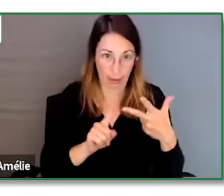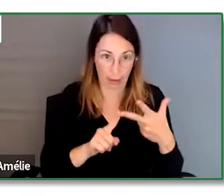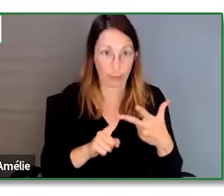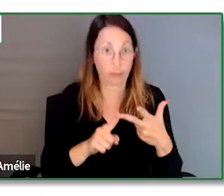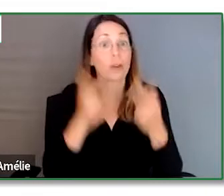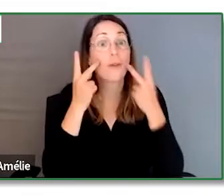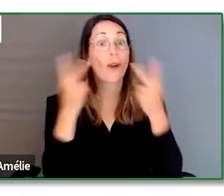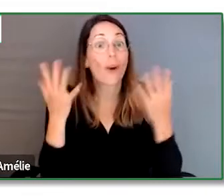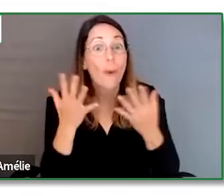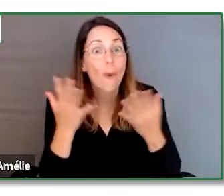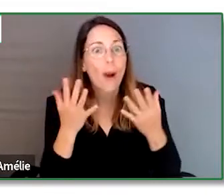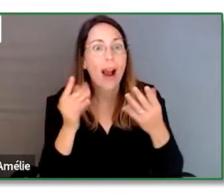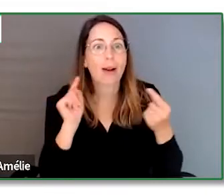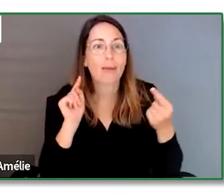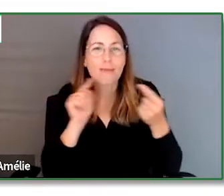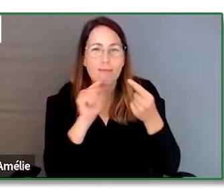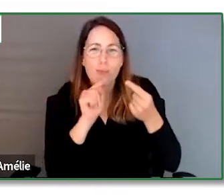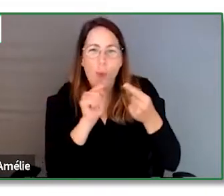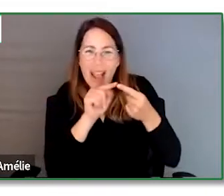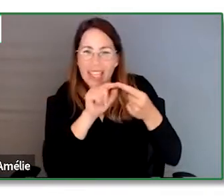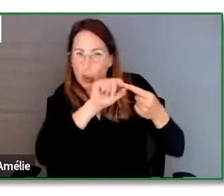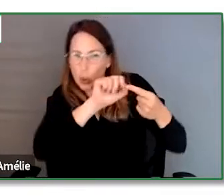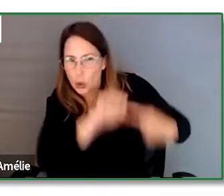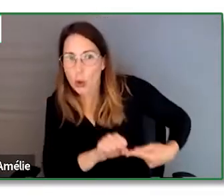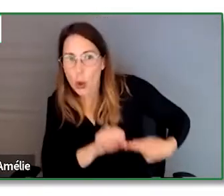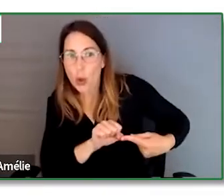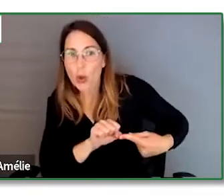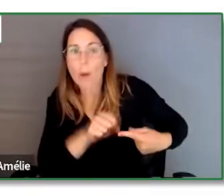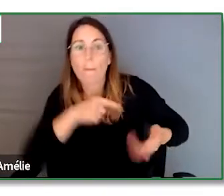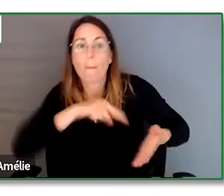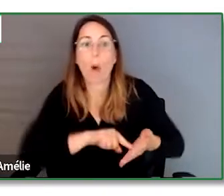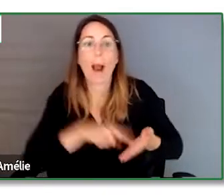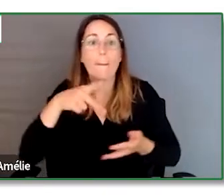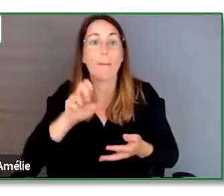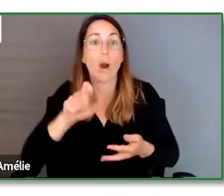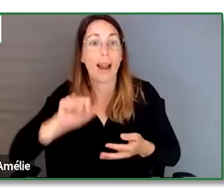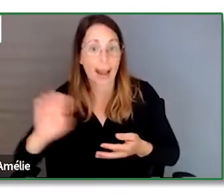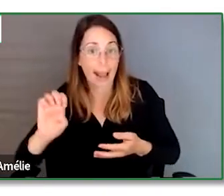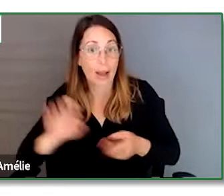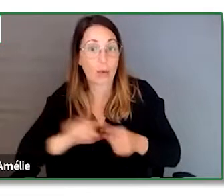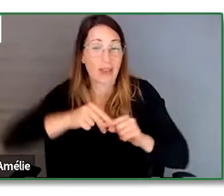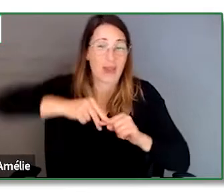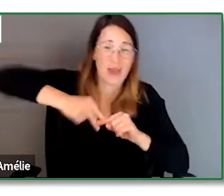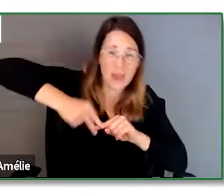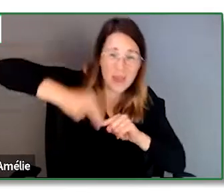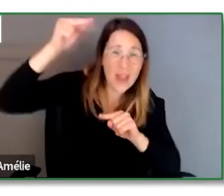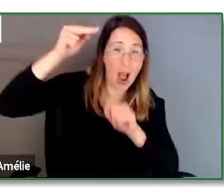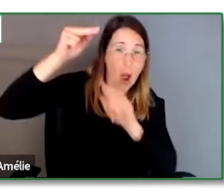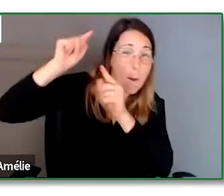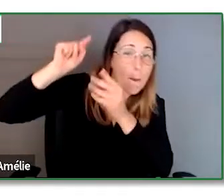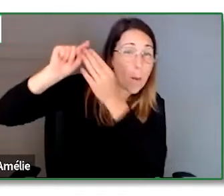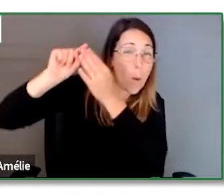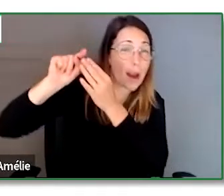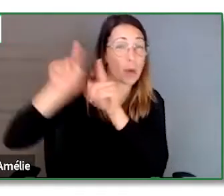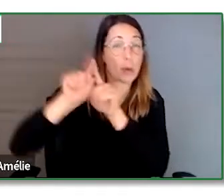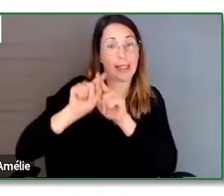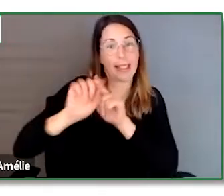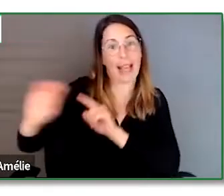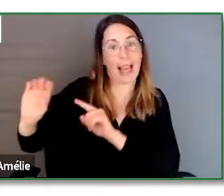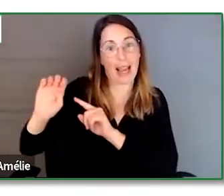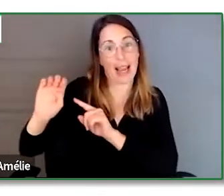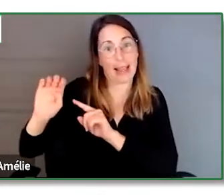sud, à Pointe-Pelée, le point le plus au nord, et on a aussi les extrêmes est et ouest du Canada avec des